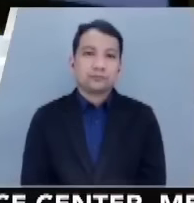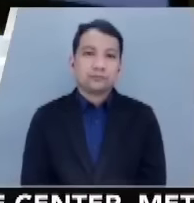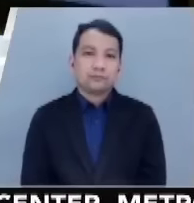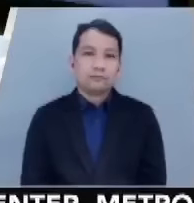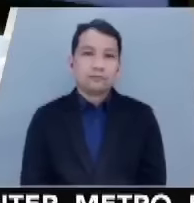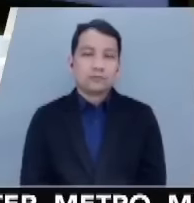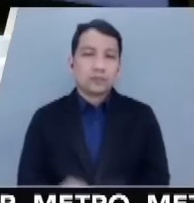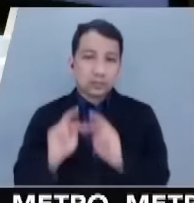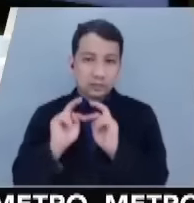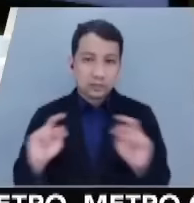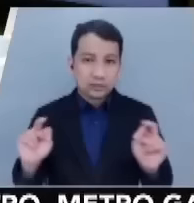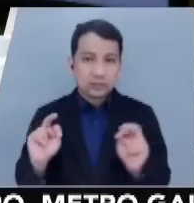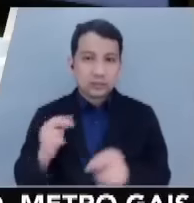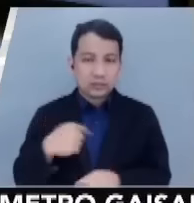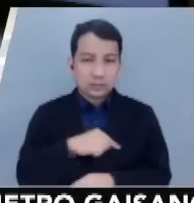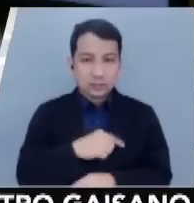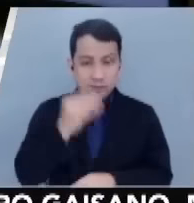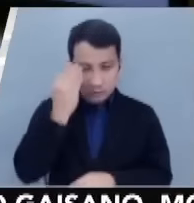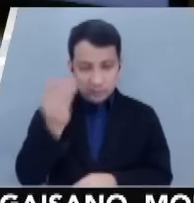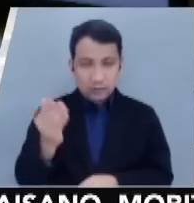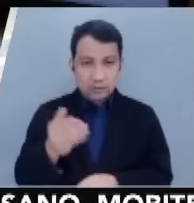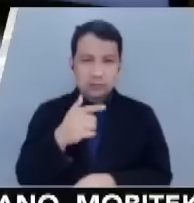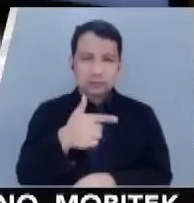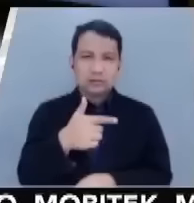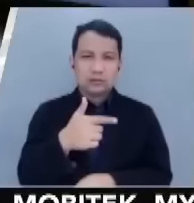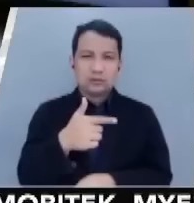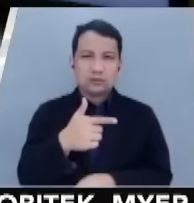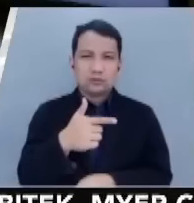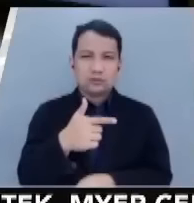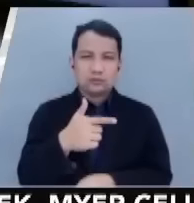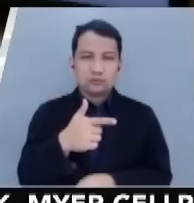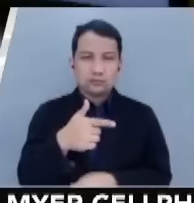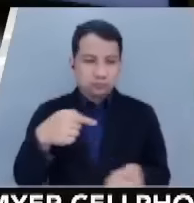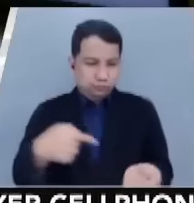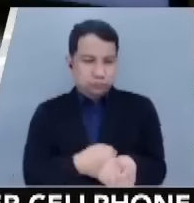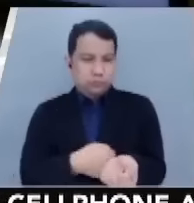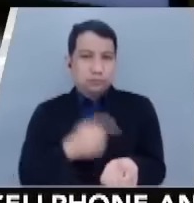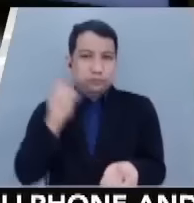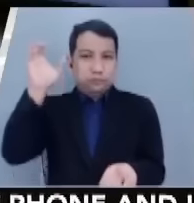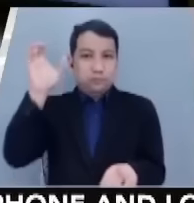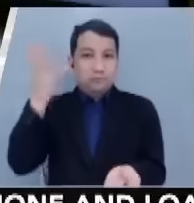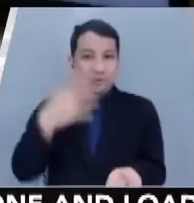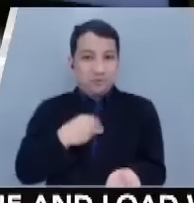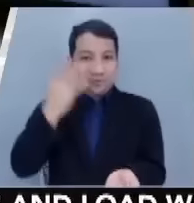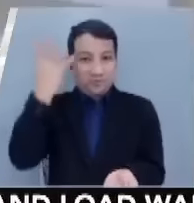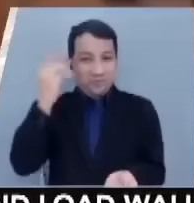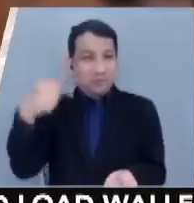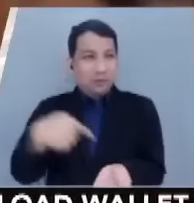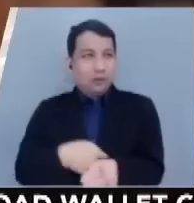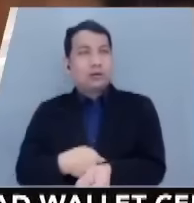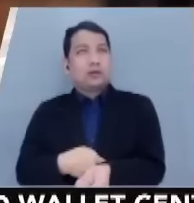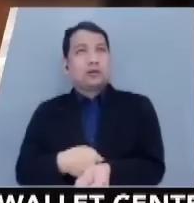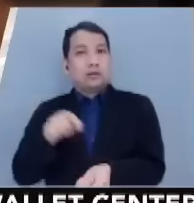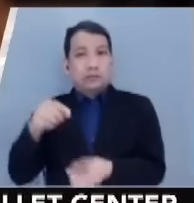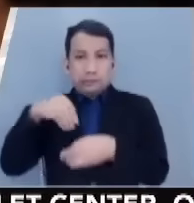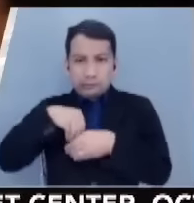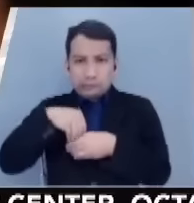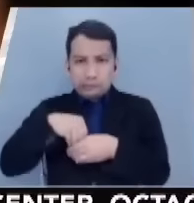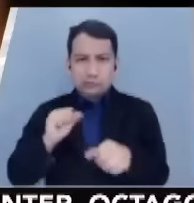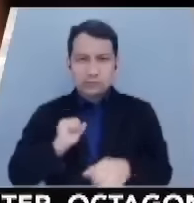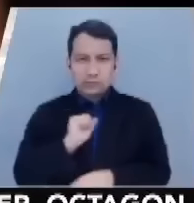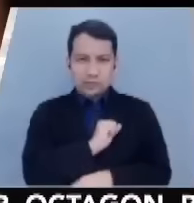Iimbestigahan sa Senado ang gluta drip session ni Mariel Padilla sa loob mismo ng Senado. Sa isang Instagram post